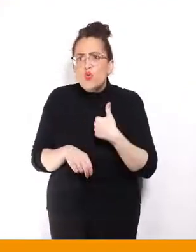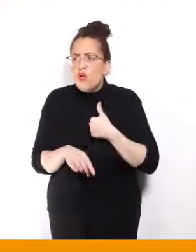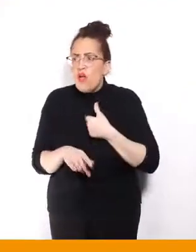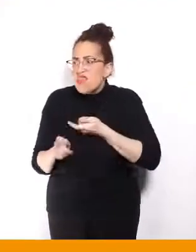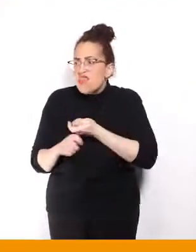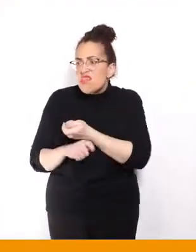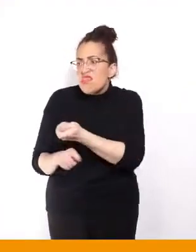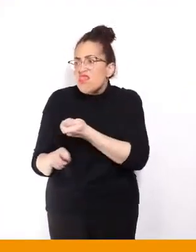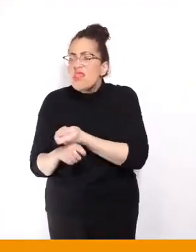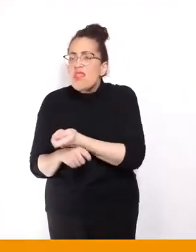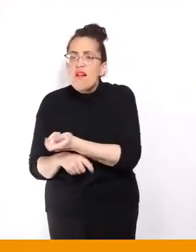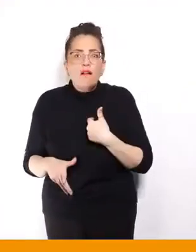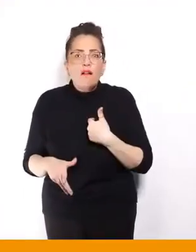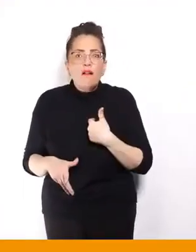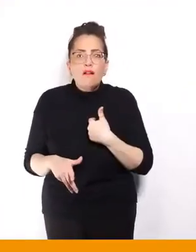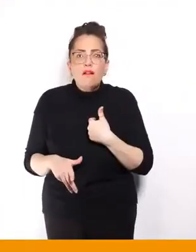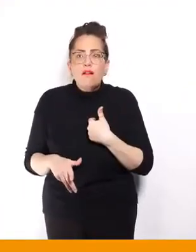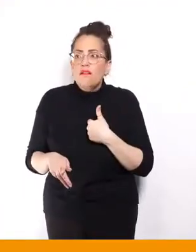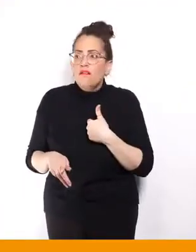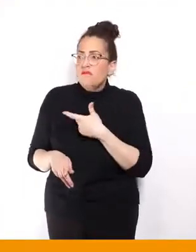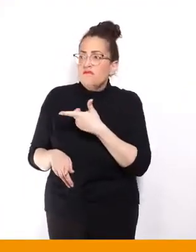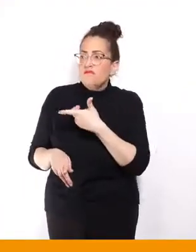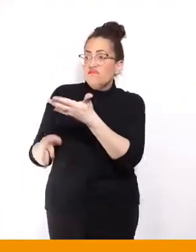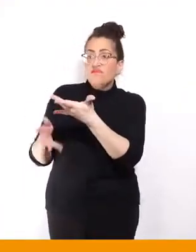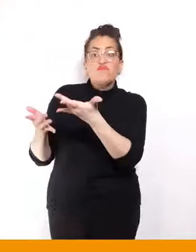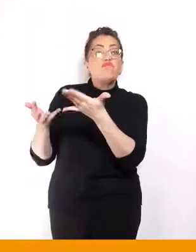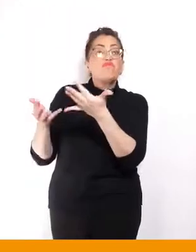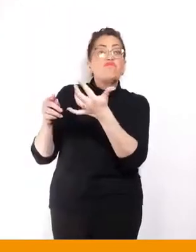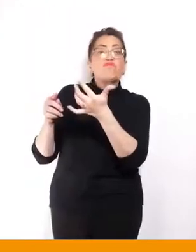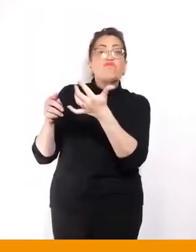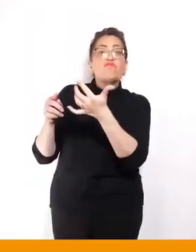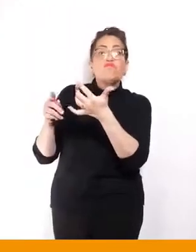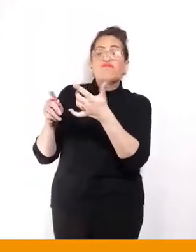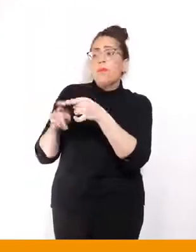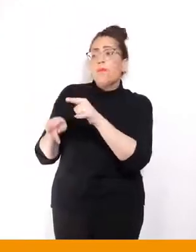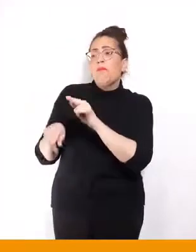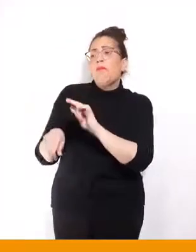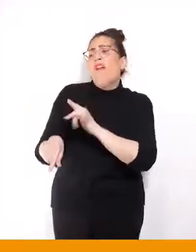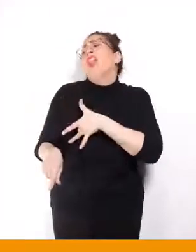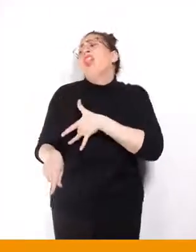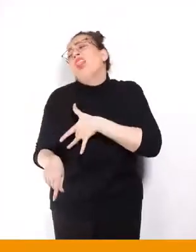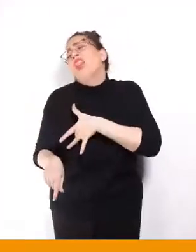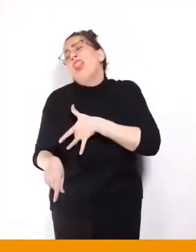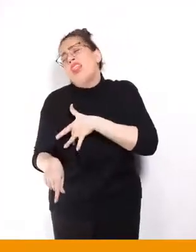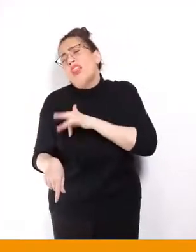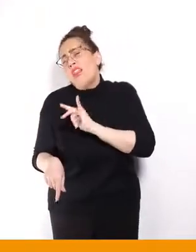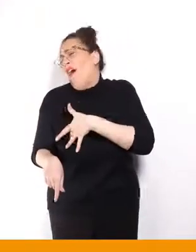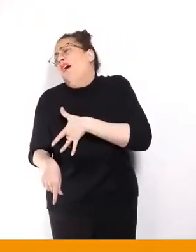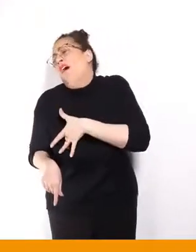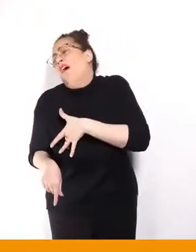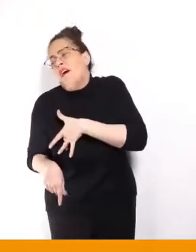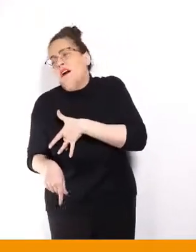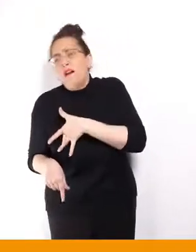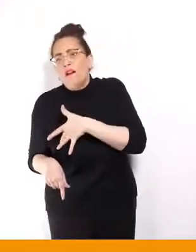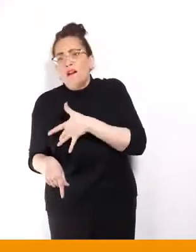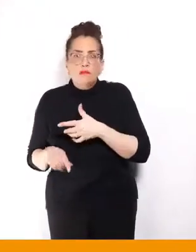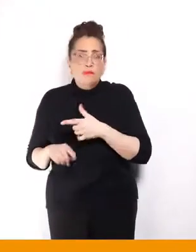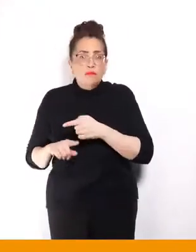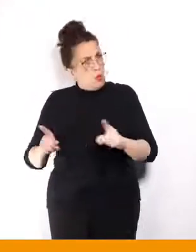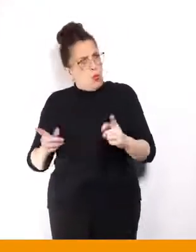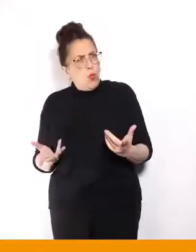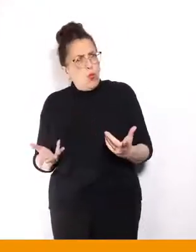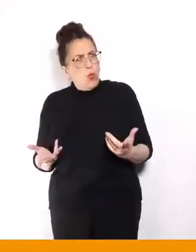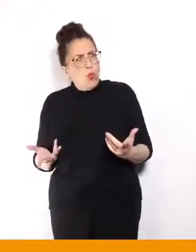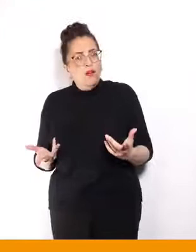comment dirais-je, un objet de compassion mal placé. Eh bien, c'est une société qui